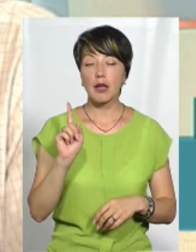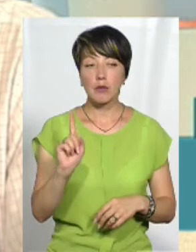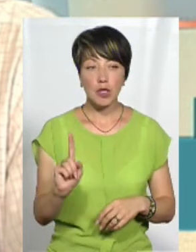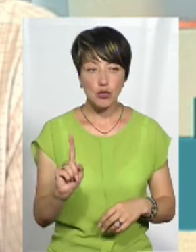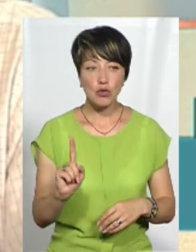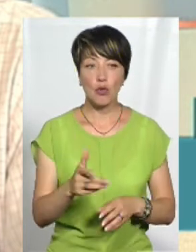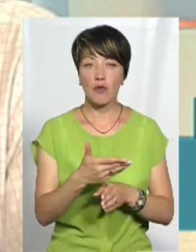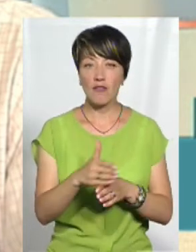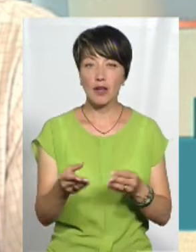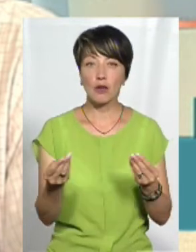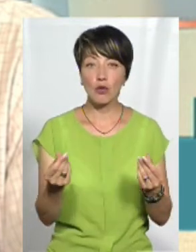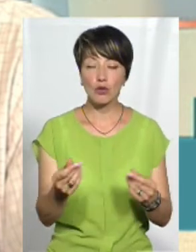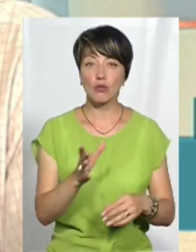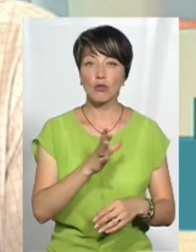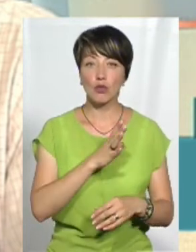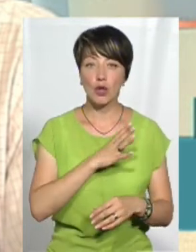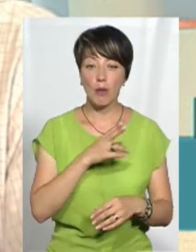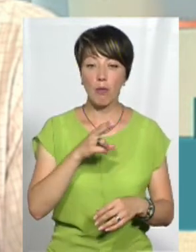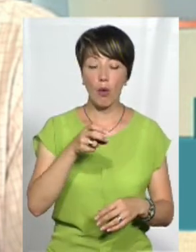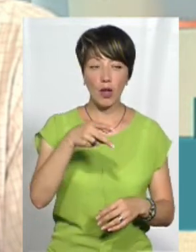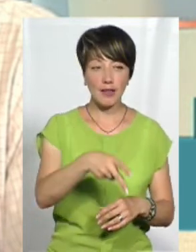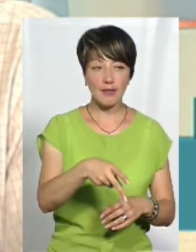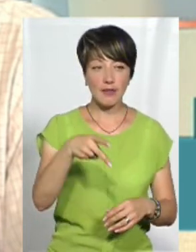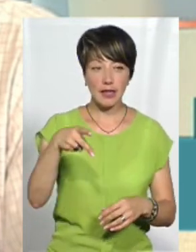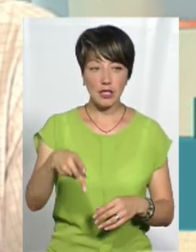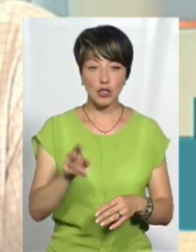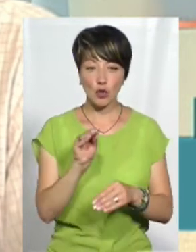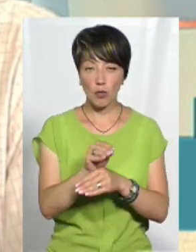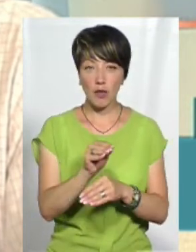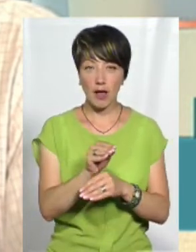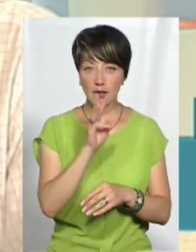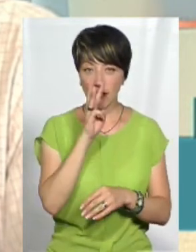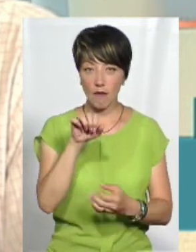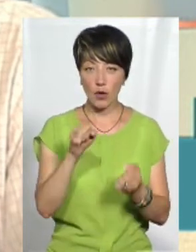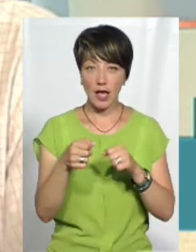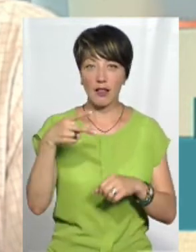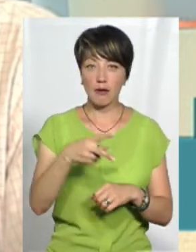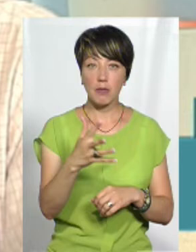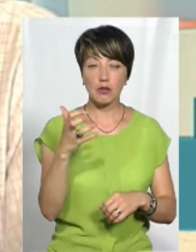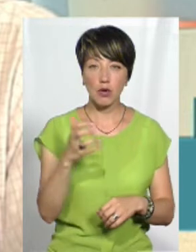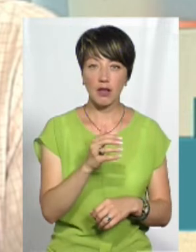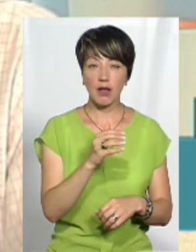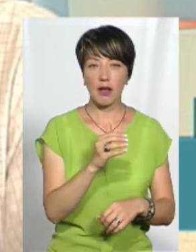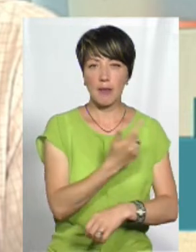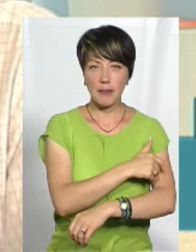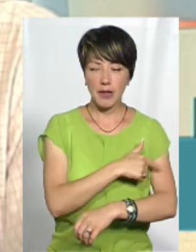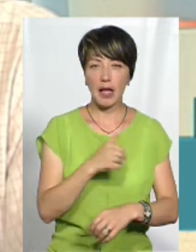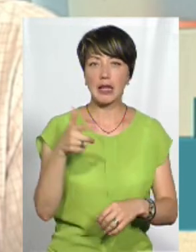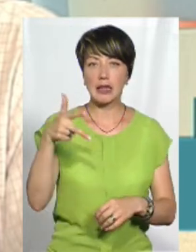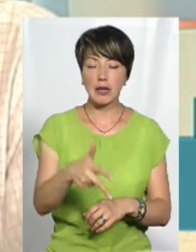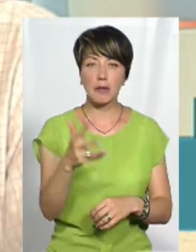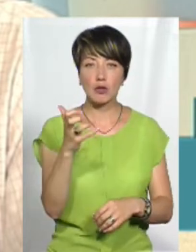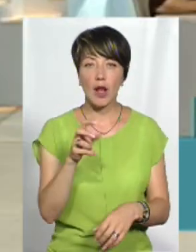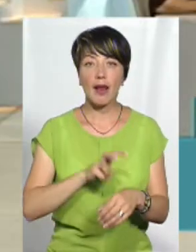Причому виділені кошти були по 2 тисячі доплати водіям, по 2,5 фельдшерам і по 3,5